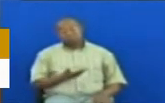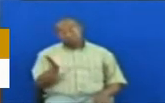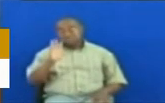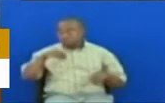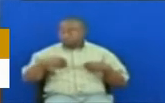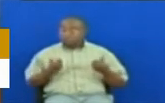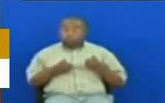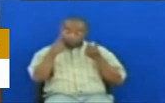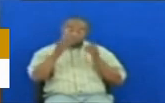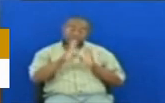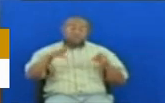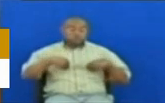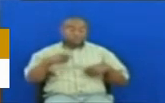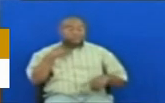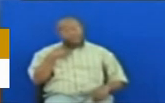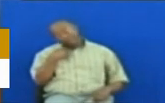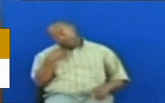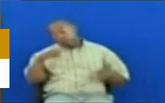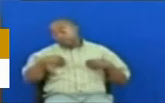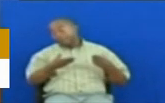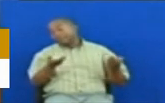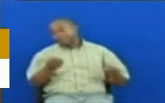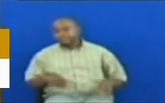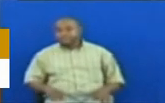ndivyo walivyoona wenzetu pande zote mbili.